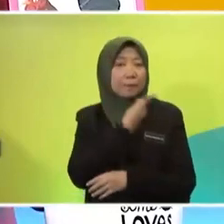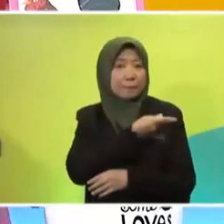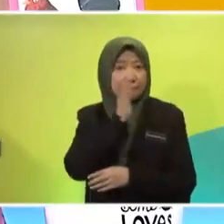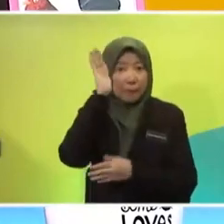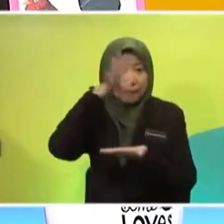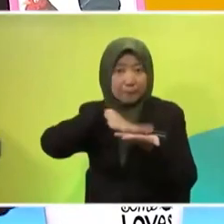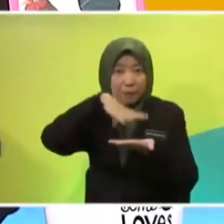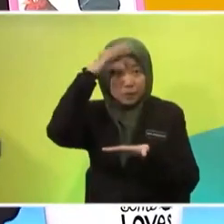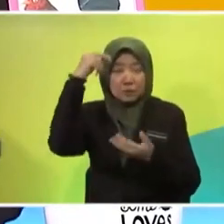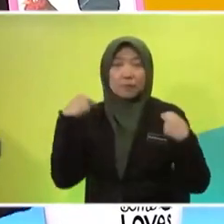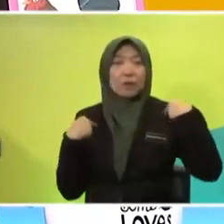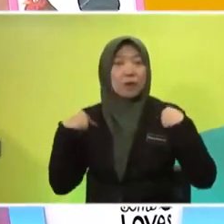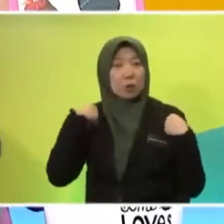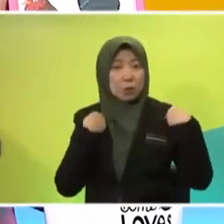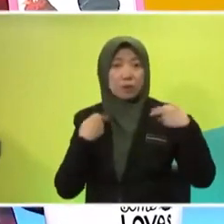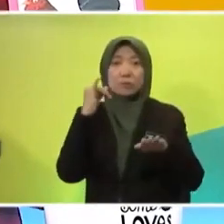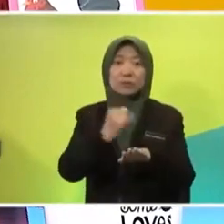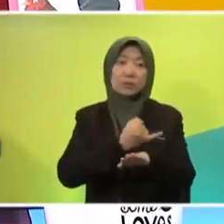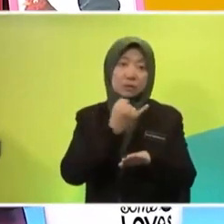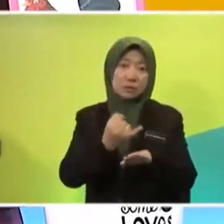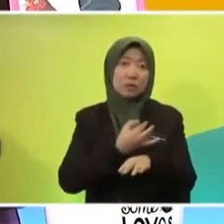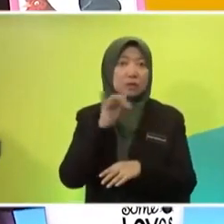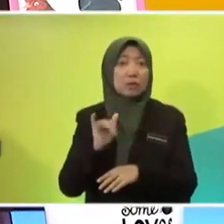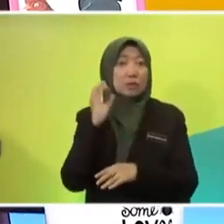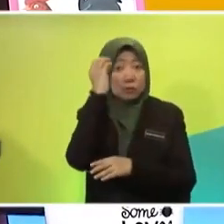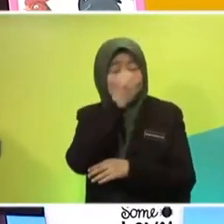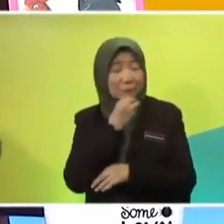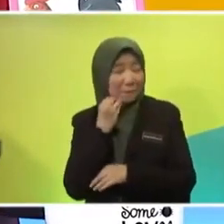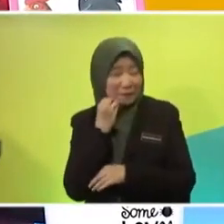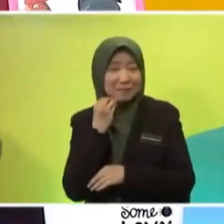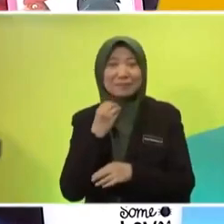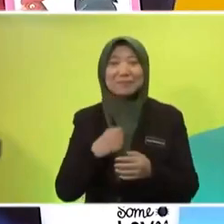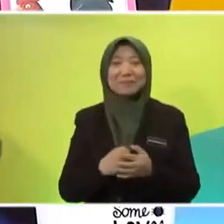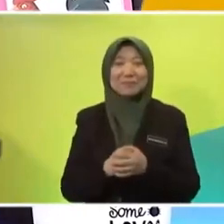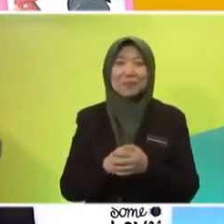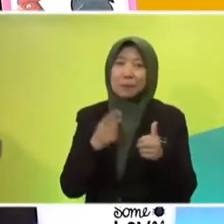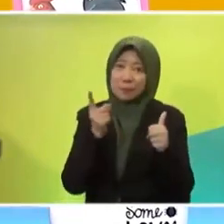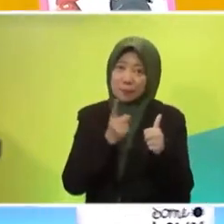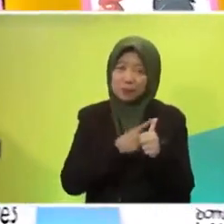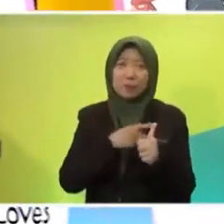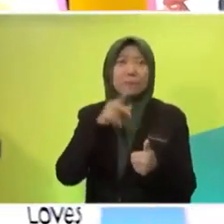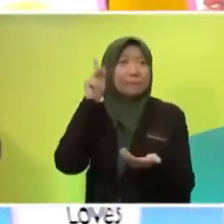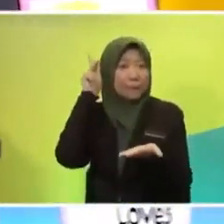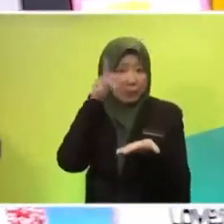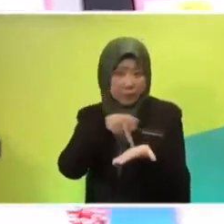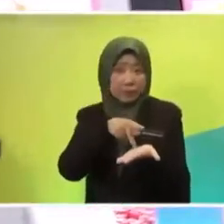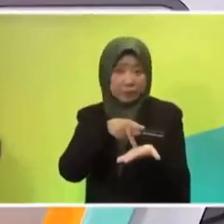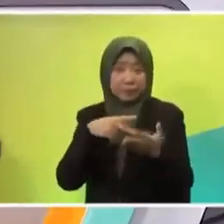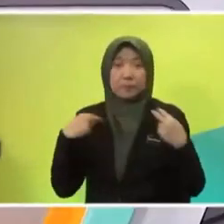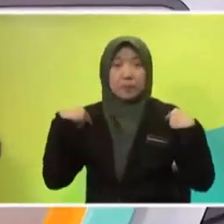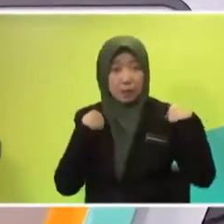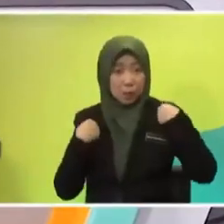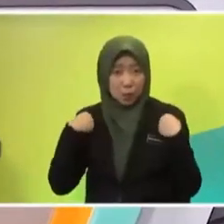haiwan jinak yang comel. Aktiviti yang pertama, kita akan belajar mengenal haiwan yang terdapat